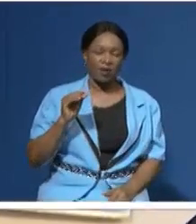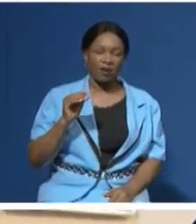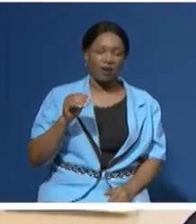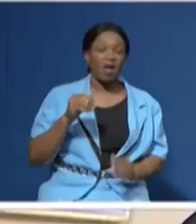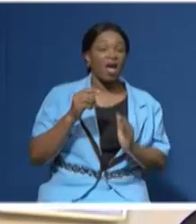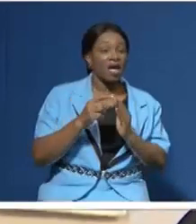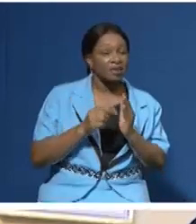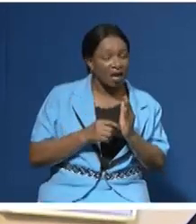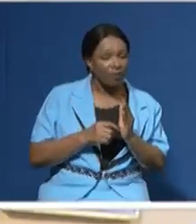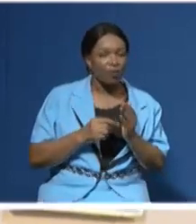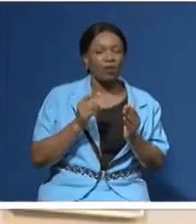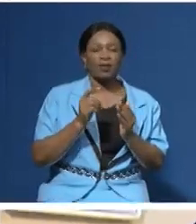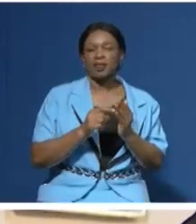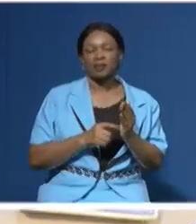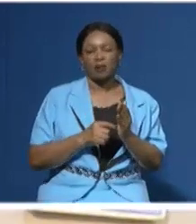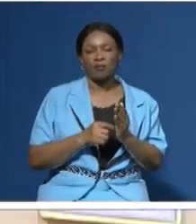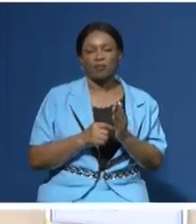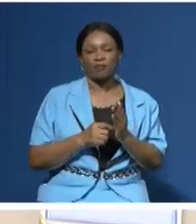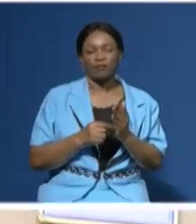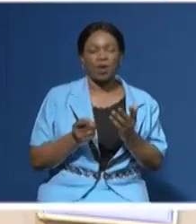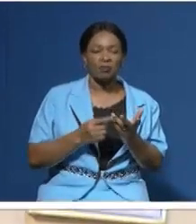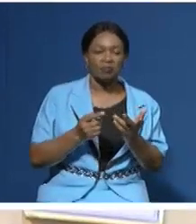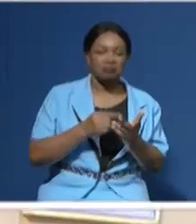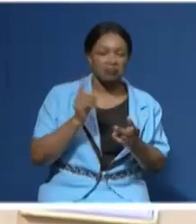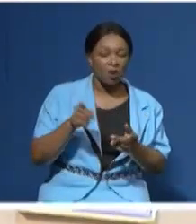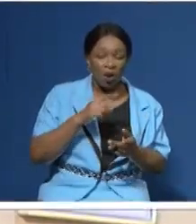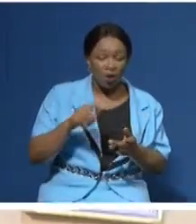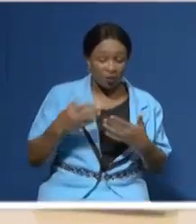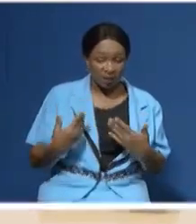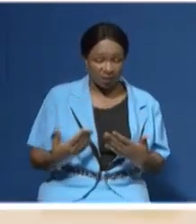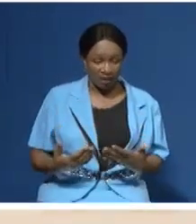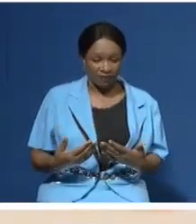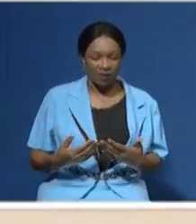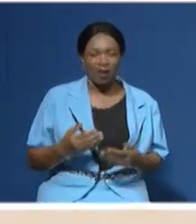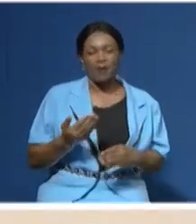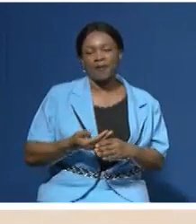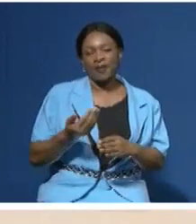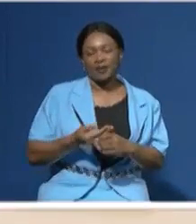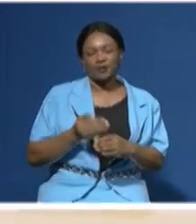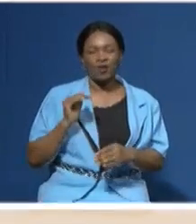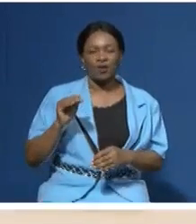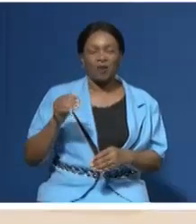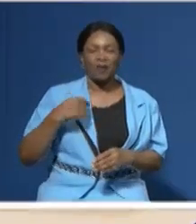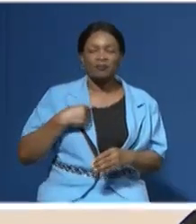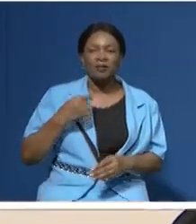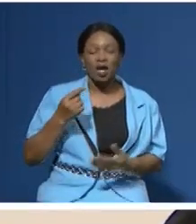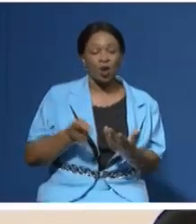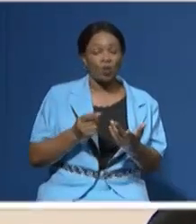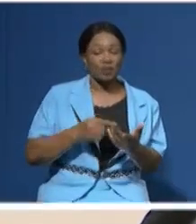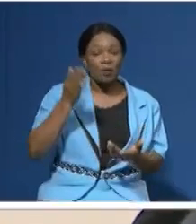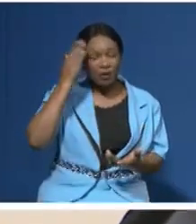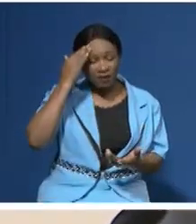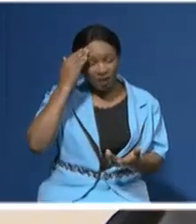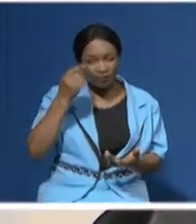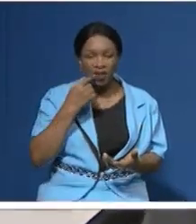kuhesabu. Sasa kosa la kuhesabu linalofanyika sasa hivi ambalo limezoeleka, ukimwambia mtu unajua kuhesabu, anasema